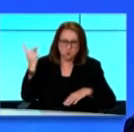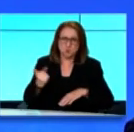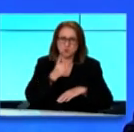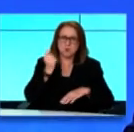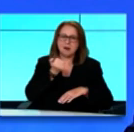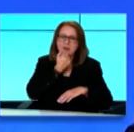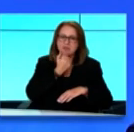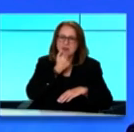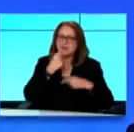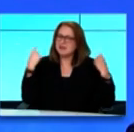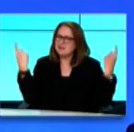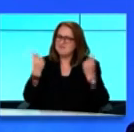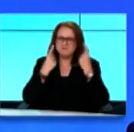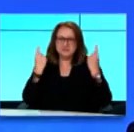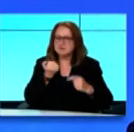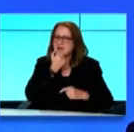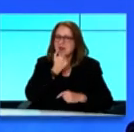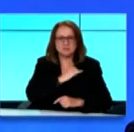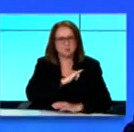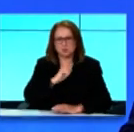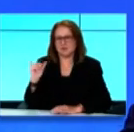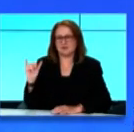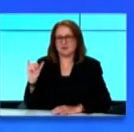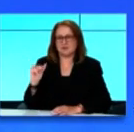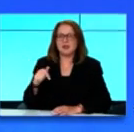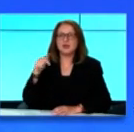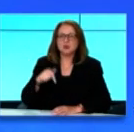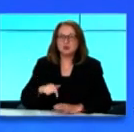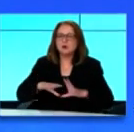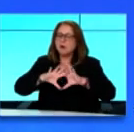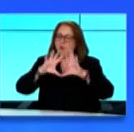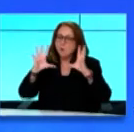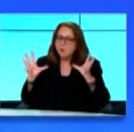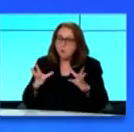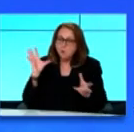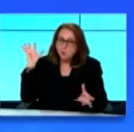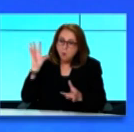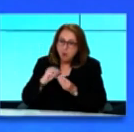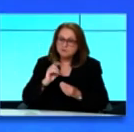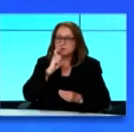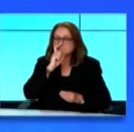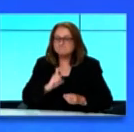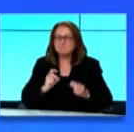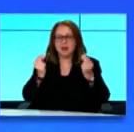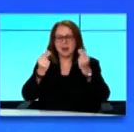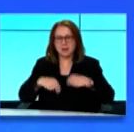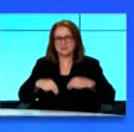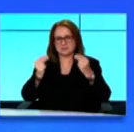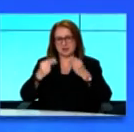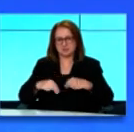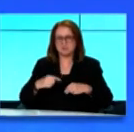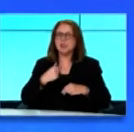λύσεις για τις οποίες προσωπικά είμαι έτοιμος. Εισαγωγικά, θα ήθελα να περιοριστώ μόνο σε